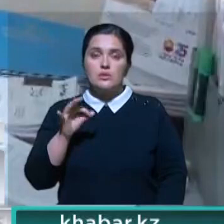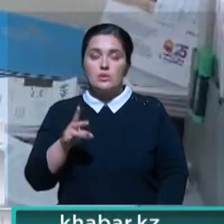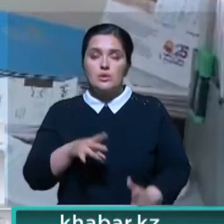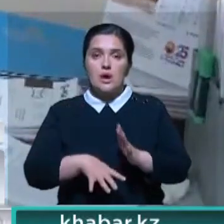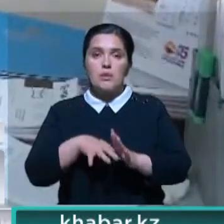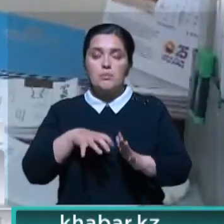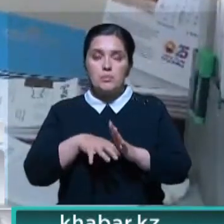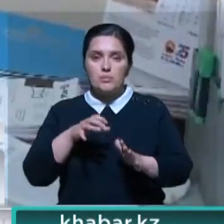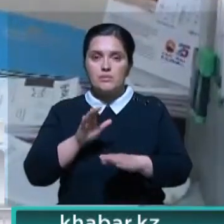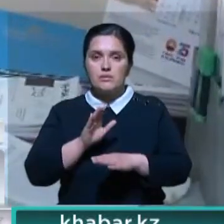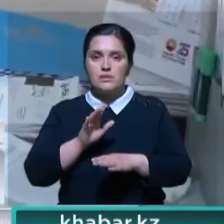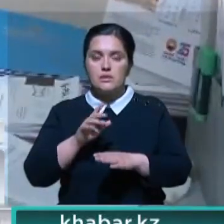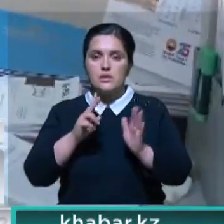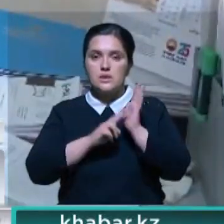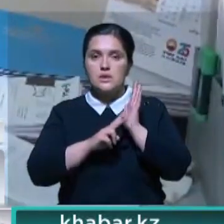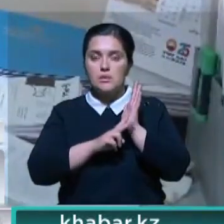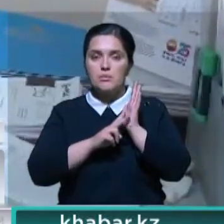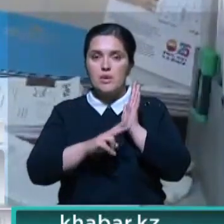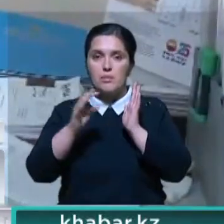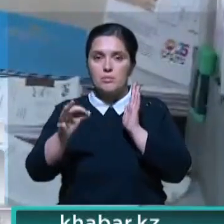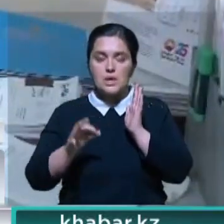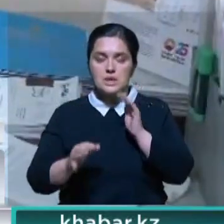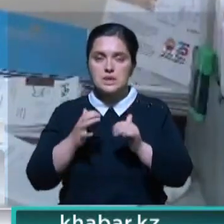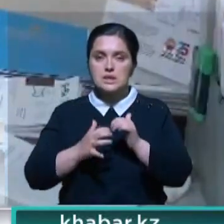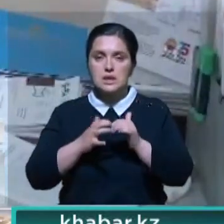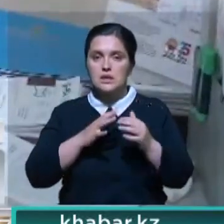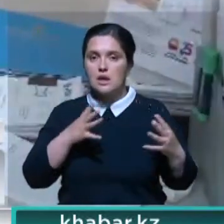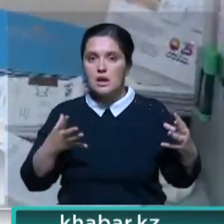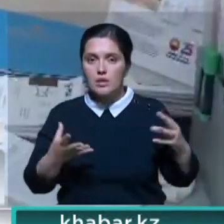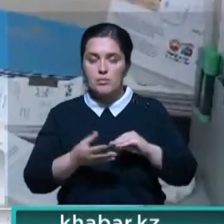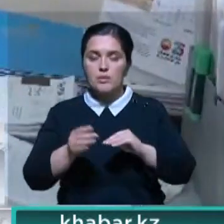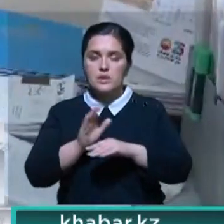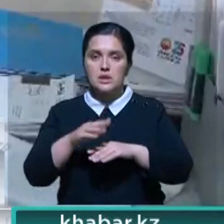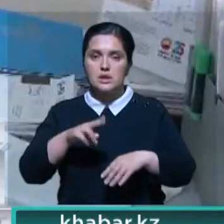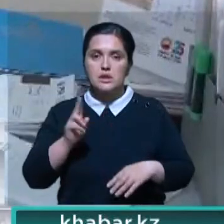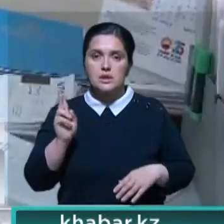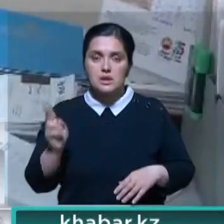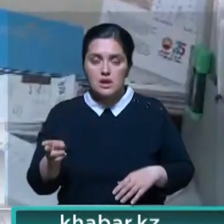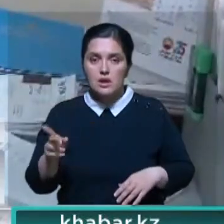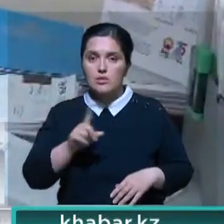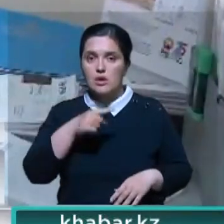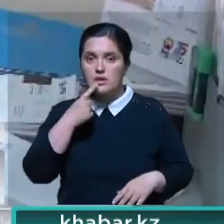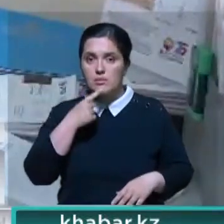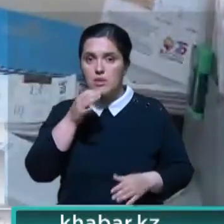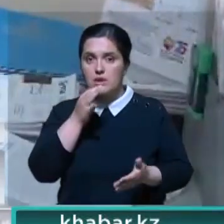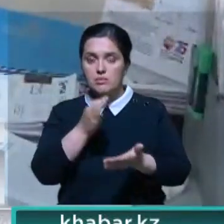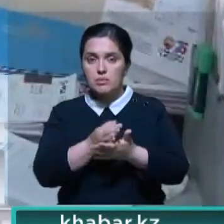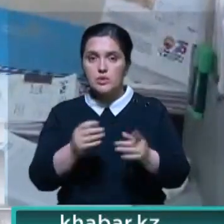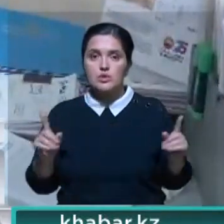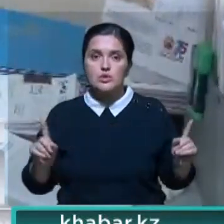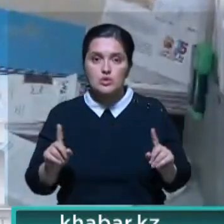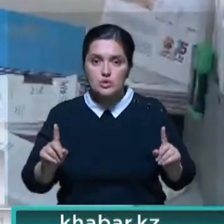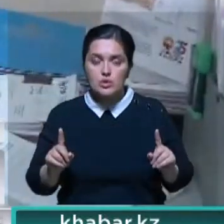что составляет порядка 70% от среднего объема транспортировки КТК. Также хотим отметить, что в